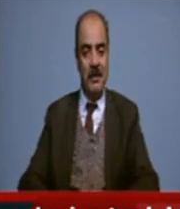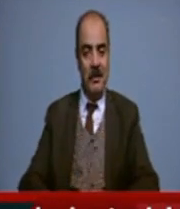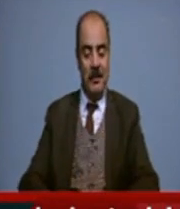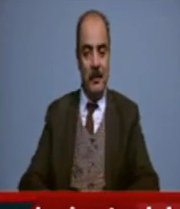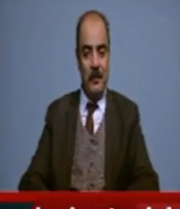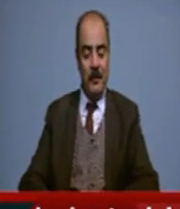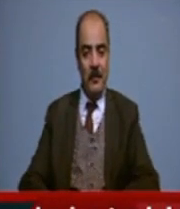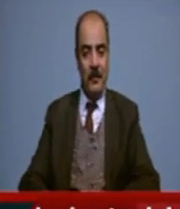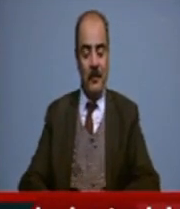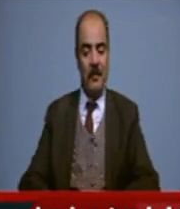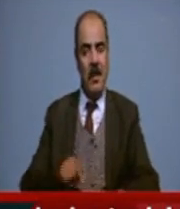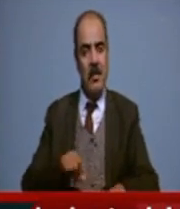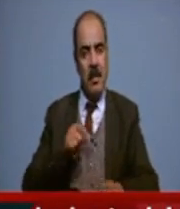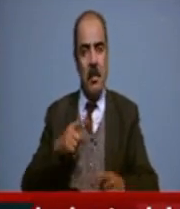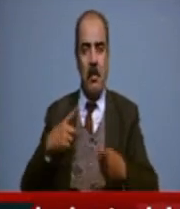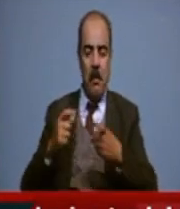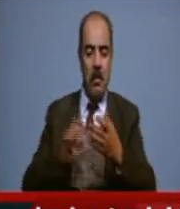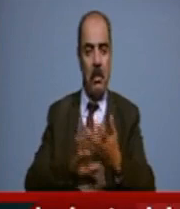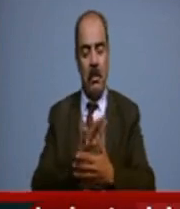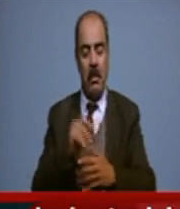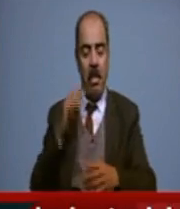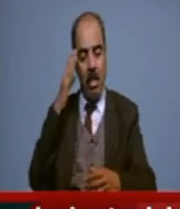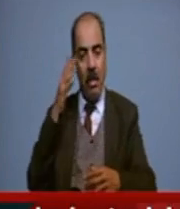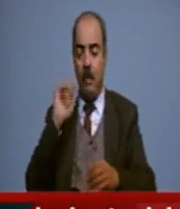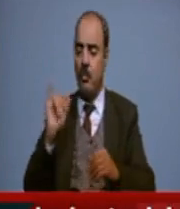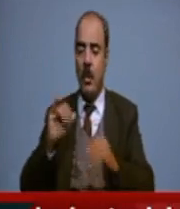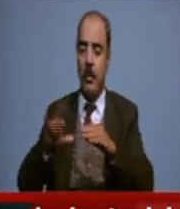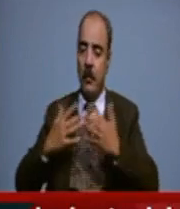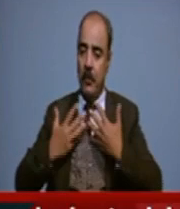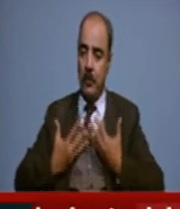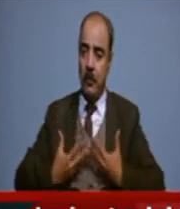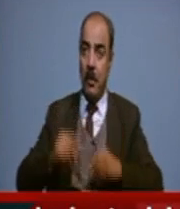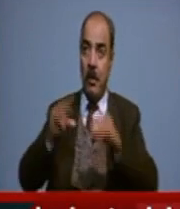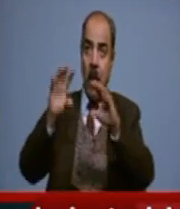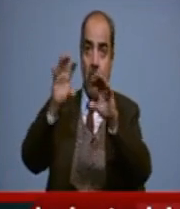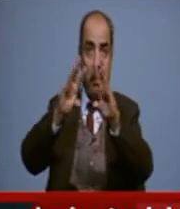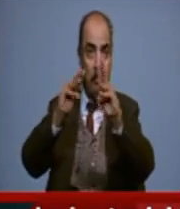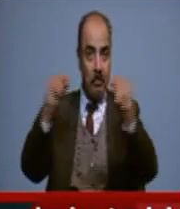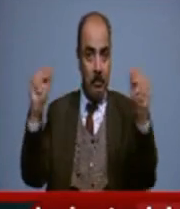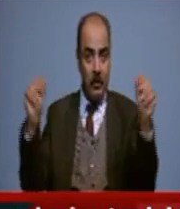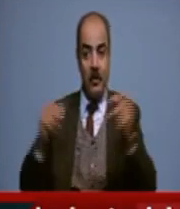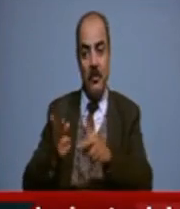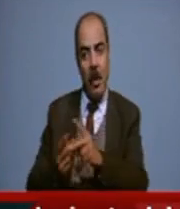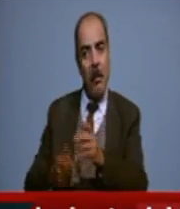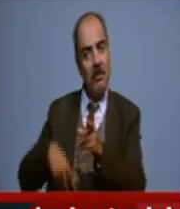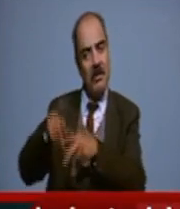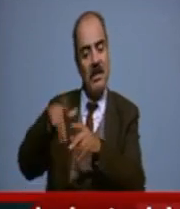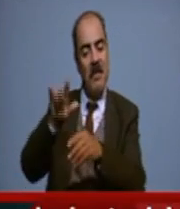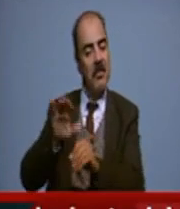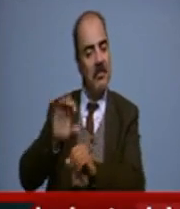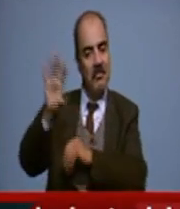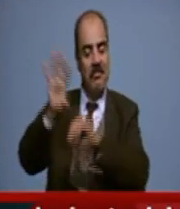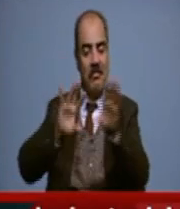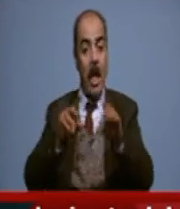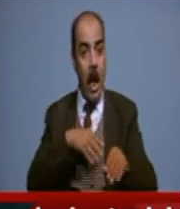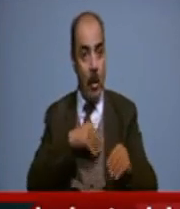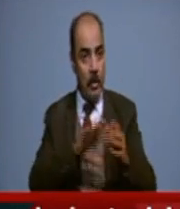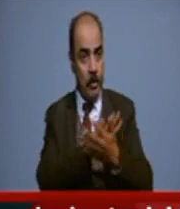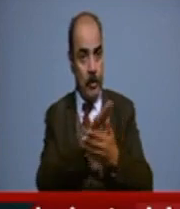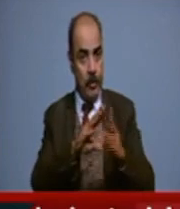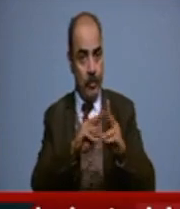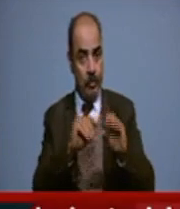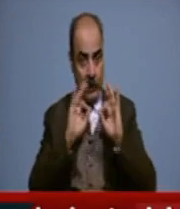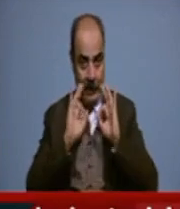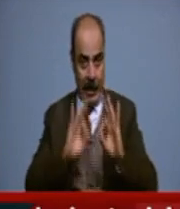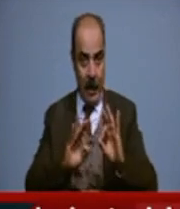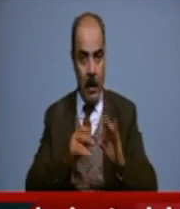اللي بتعاني من شيء من الاضطراب. وبنقول ان احنا اذا كنا عايزين نحل هذه المساله بشكل يعني متعمق قوي، مهم قوي